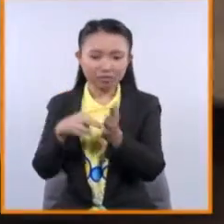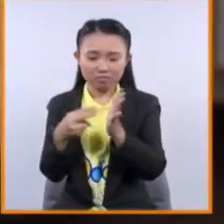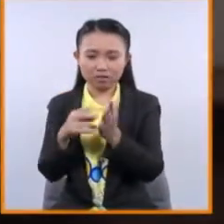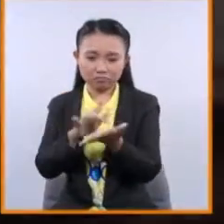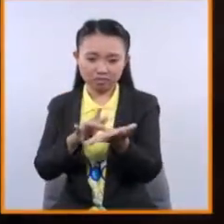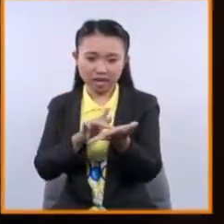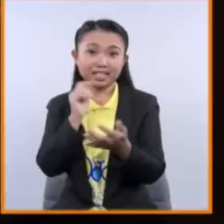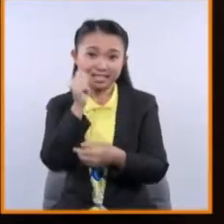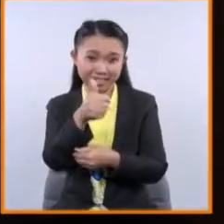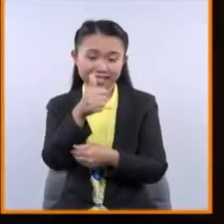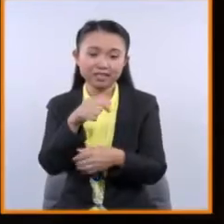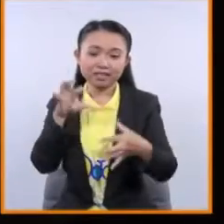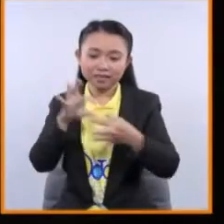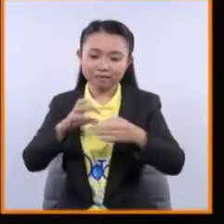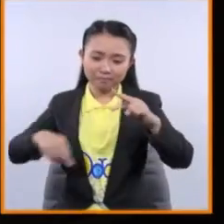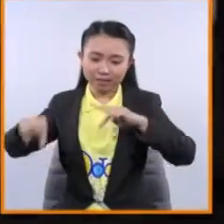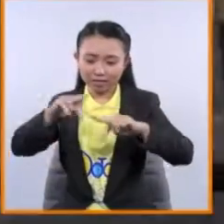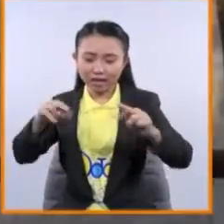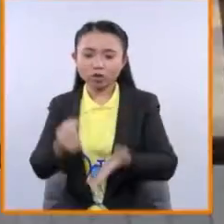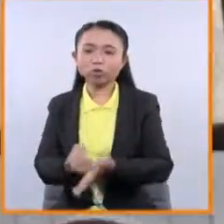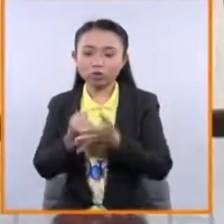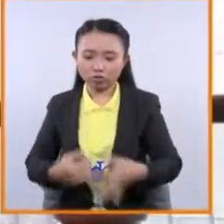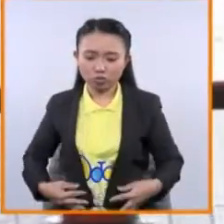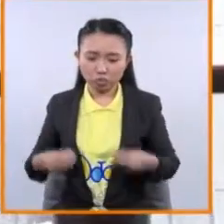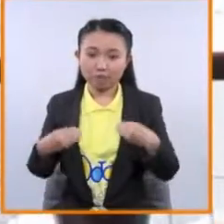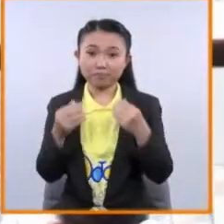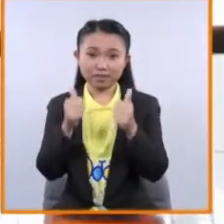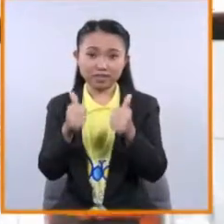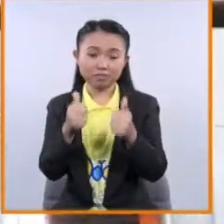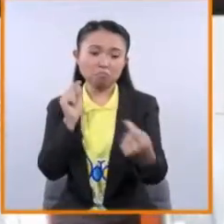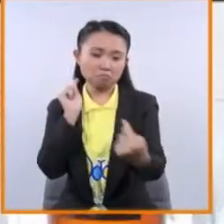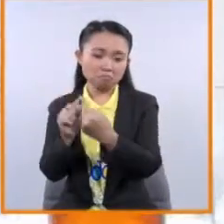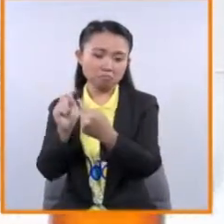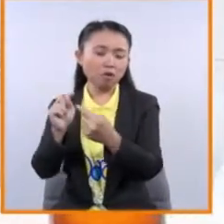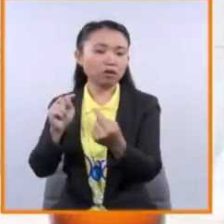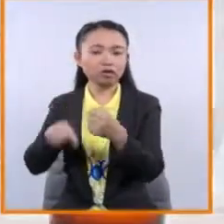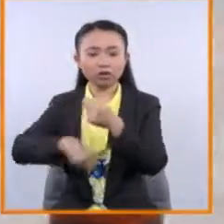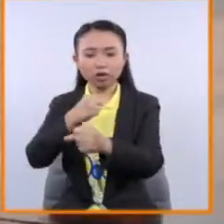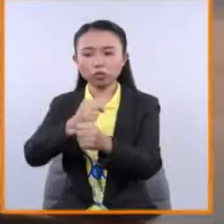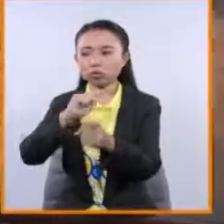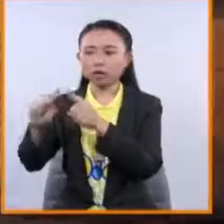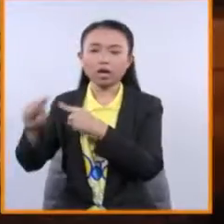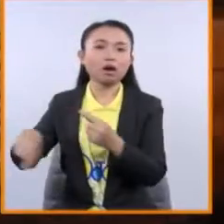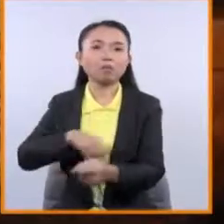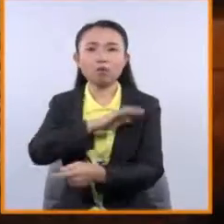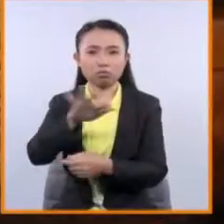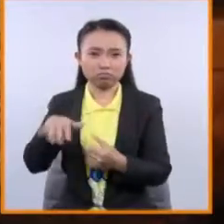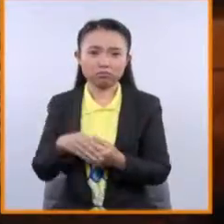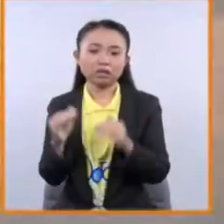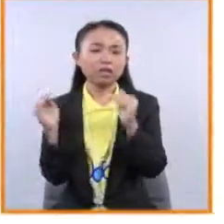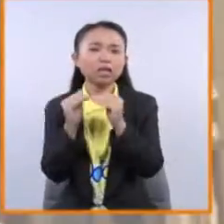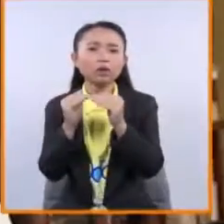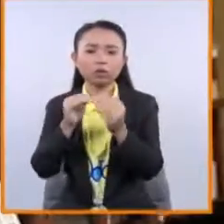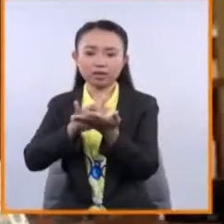คุณทั้งในด้านการรักษาและบำรุงสุขภาพเหมาะกับทุกเพศทุกวัยและมีประสิทธิภาพไม่แพ้ยาแผนปัจจุบัน